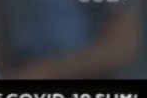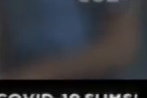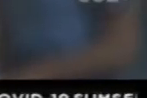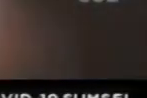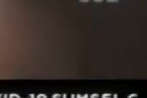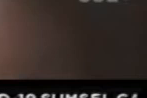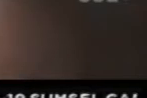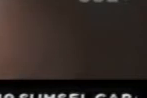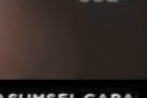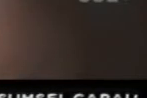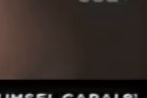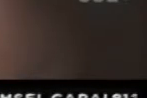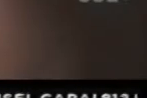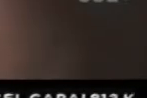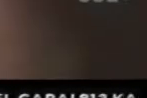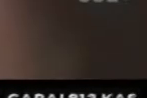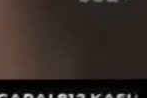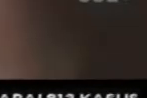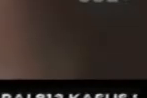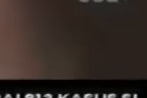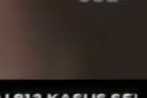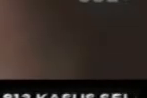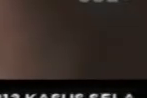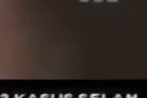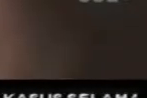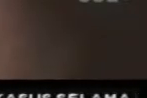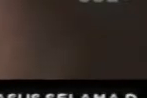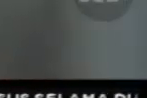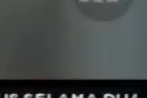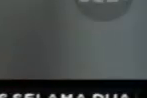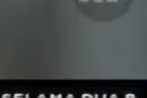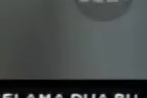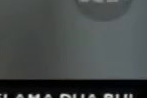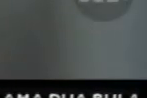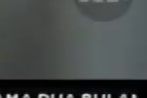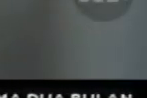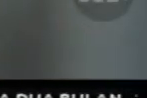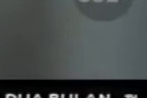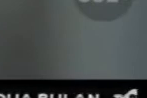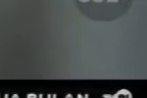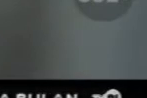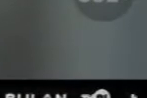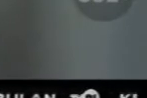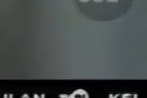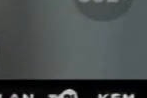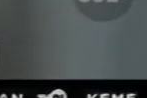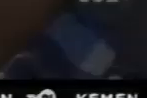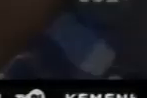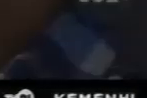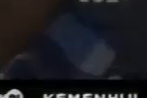Allah, semoga virus ini cepat selesai. Izinkan anak saya biar bisa cepat